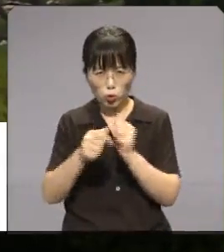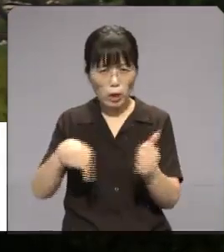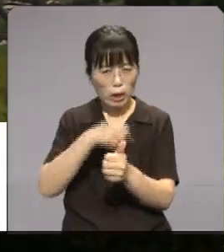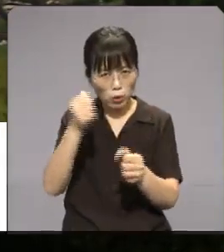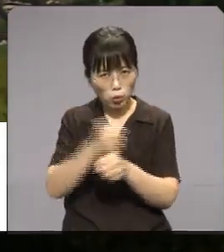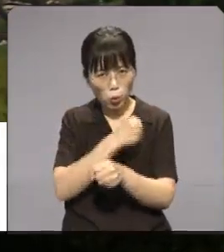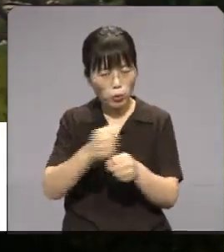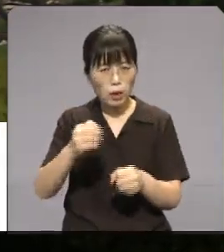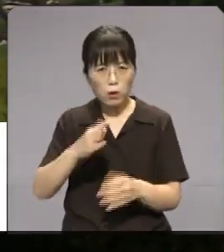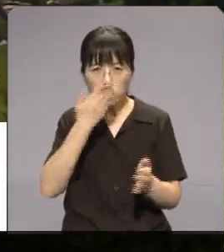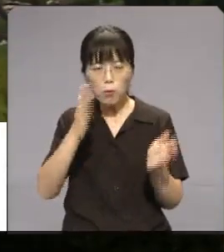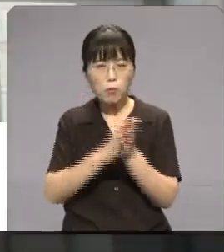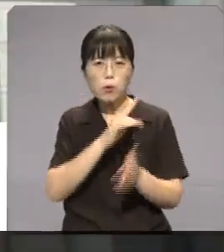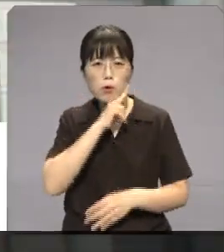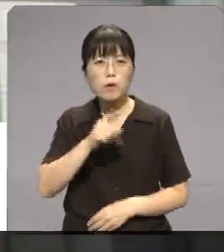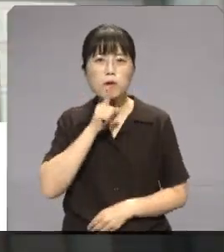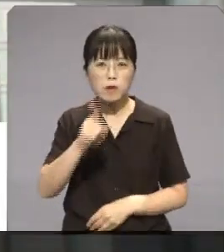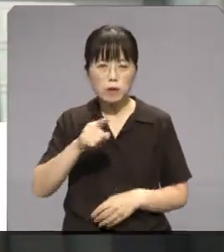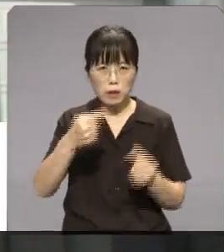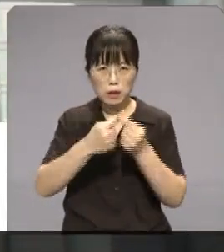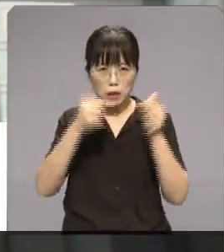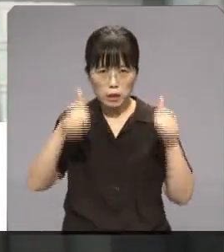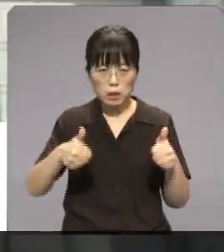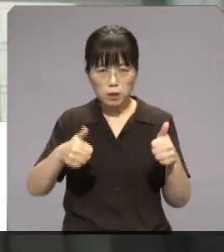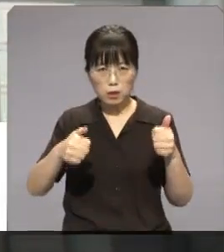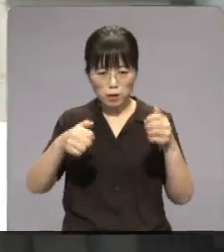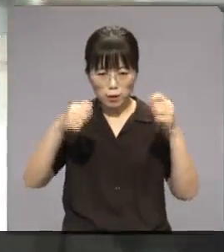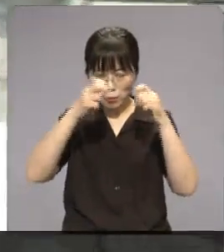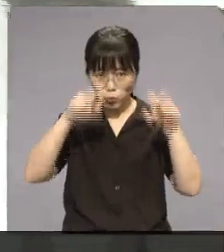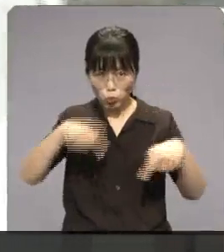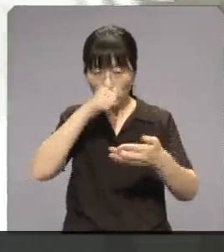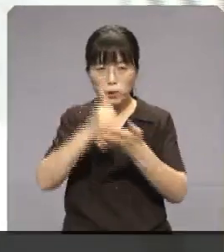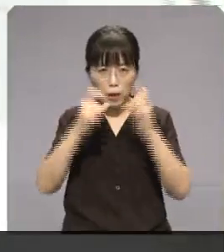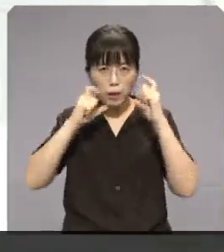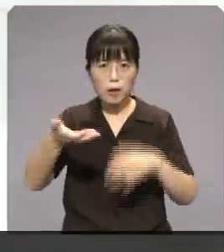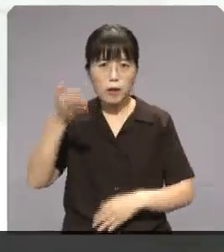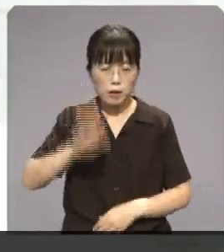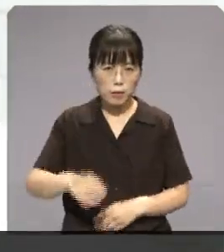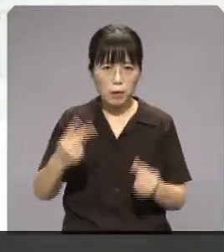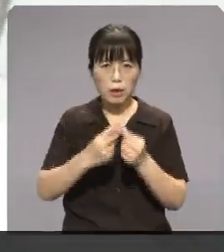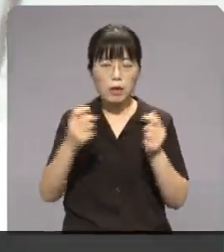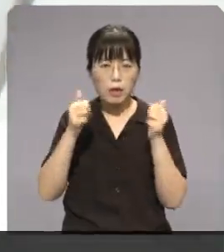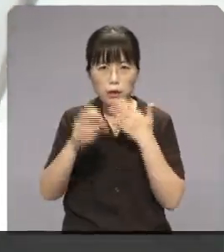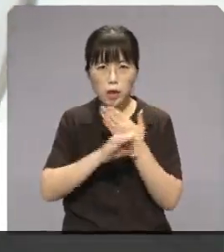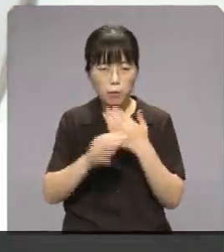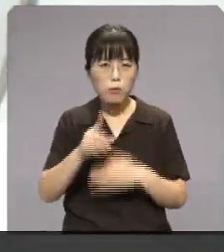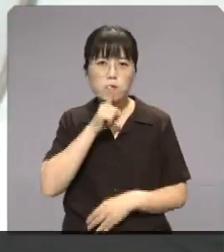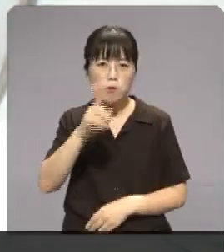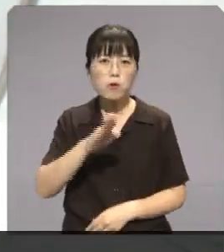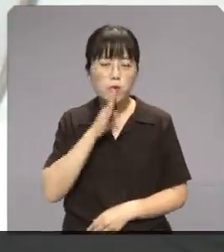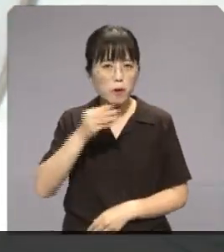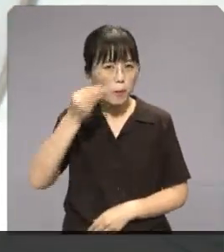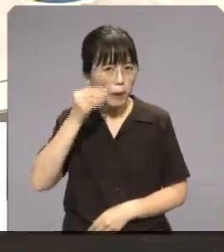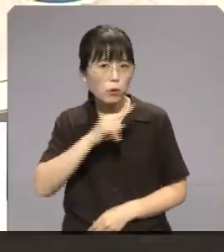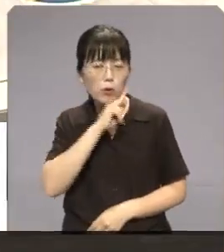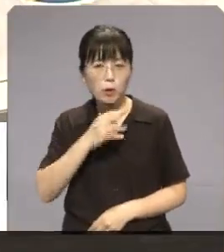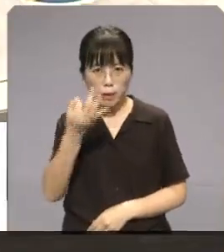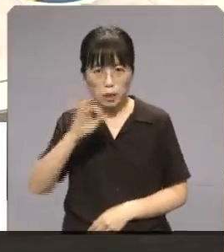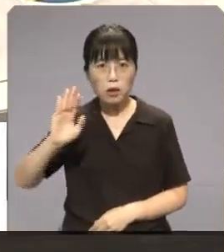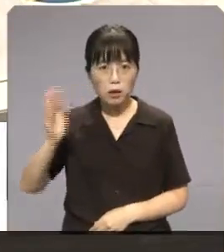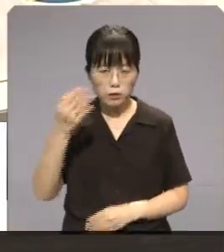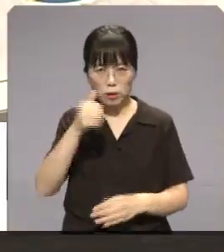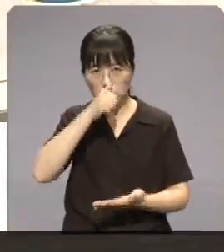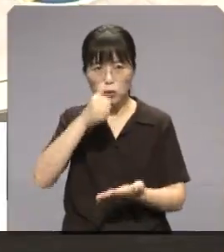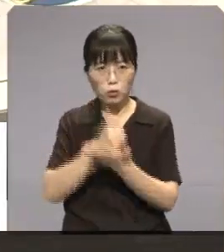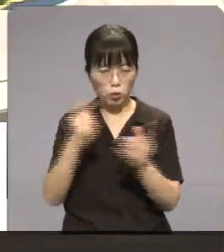공모 혐의로 기소돼 1심에서 무죄를 선고받았으나 2심에서 예비적 공소 사실로 추가된 방조 혐의가 인정되면서